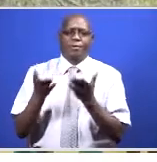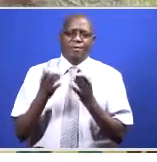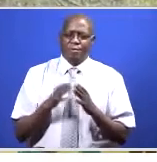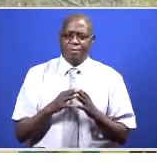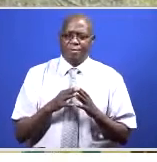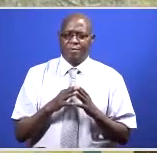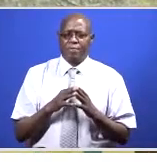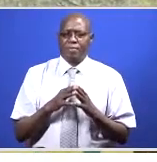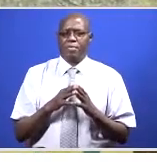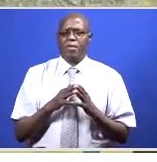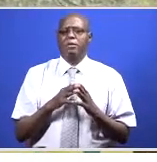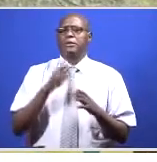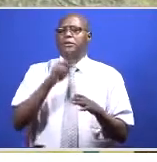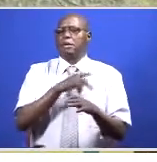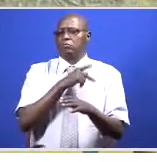Ukisoma Zaburi